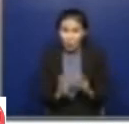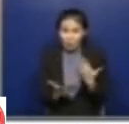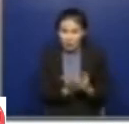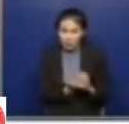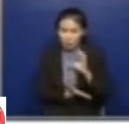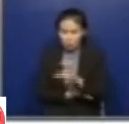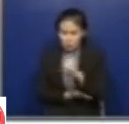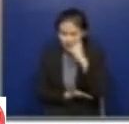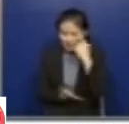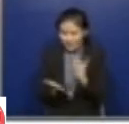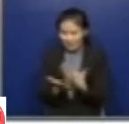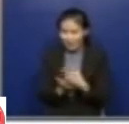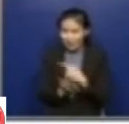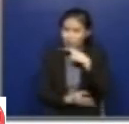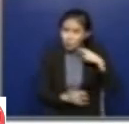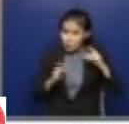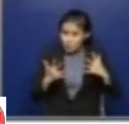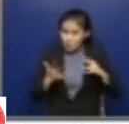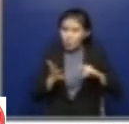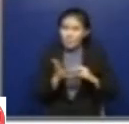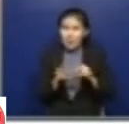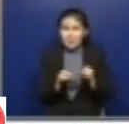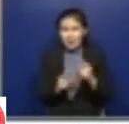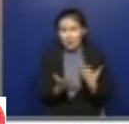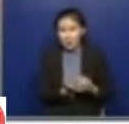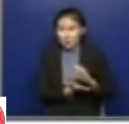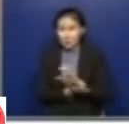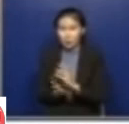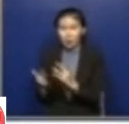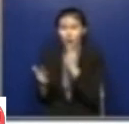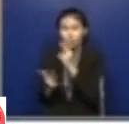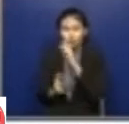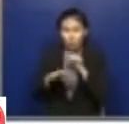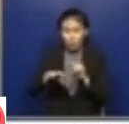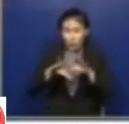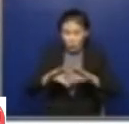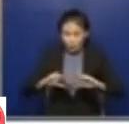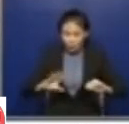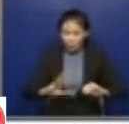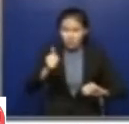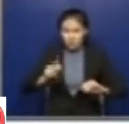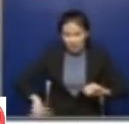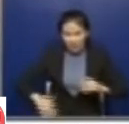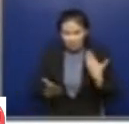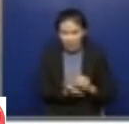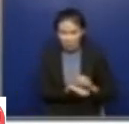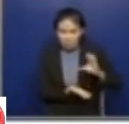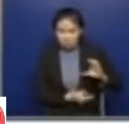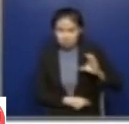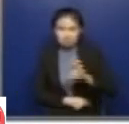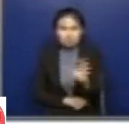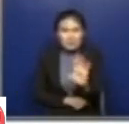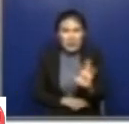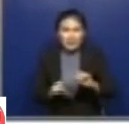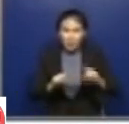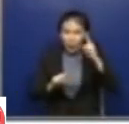การเงินเพราะเป็นการกระจายต้นทุนไม่ใช่รอฟื้นฟูที่เดียวซึ่งจะใช้เงินก้อนใหญ่และเพิ่มโอกาสความสำเร็จใน